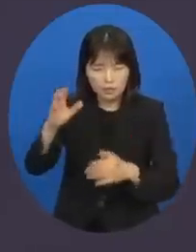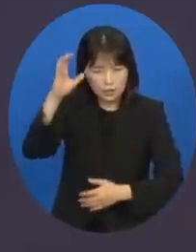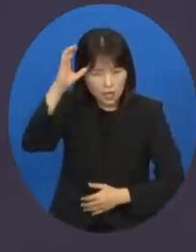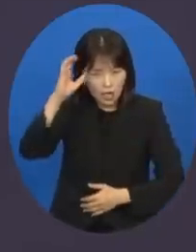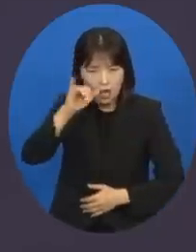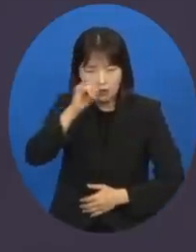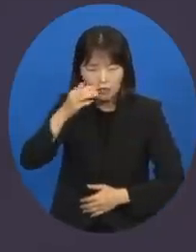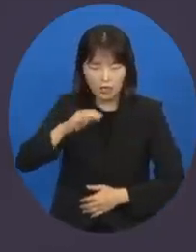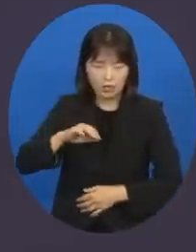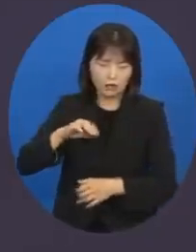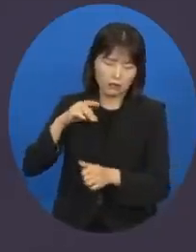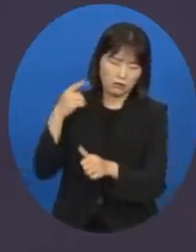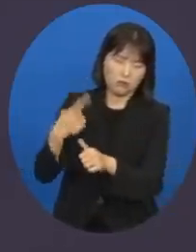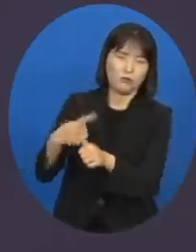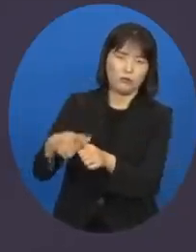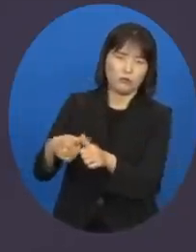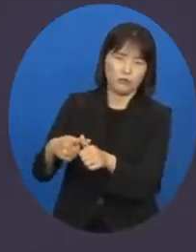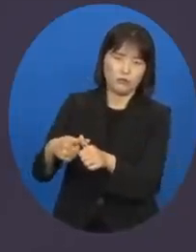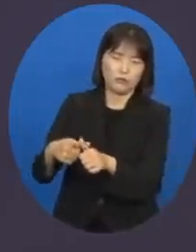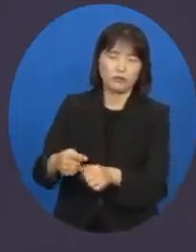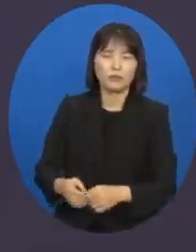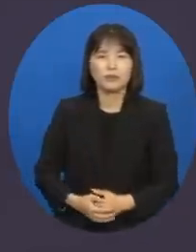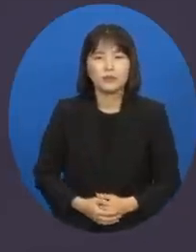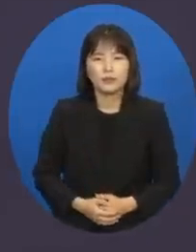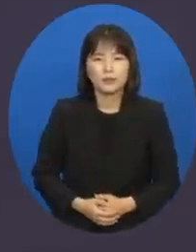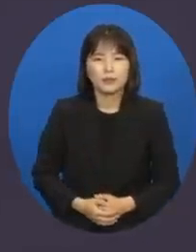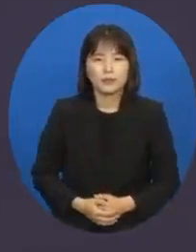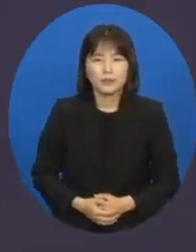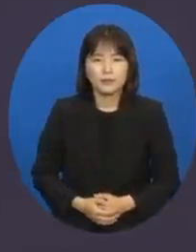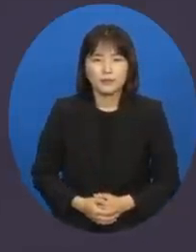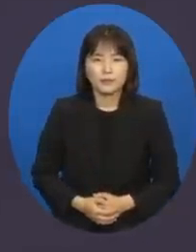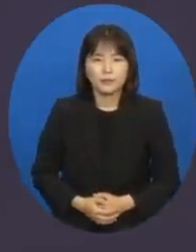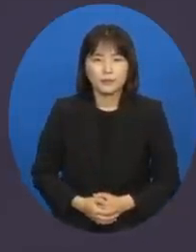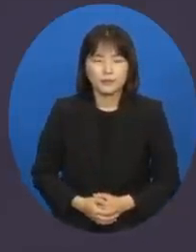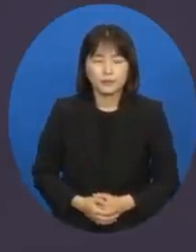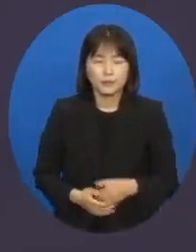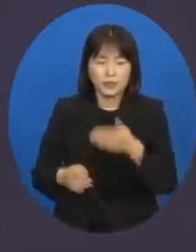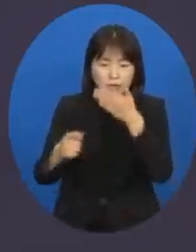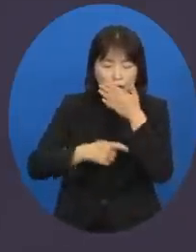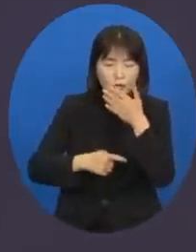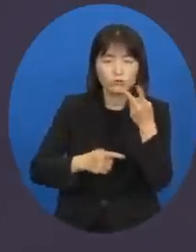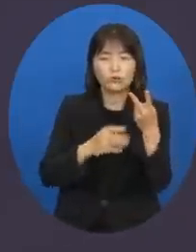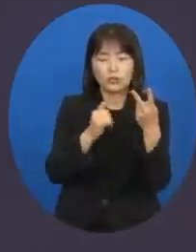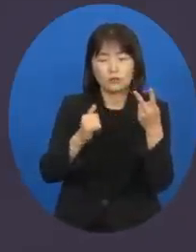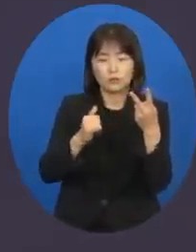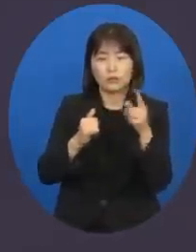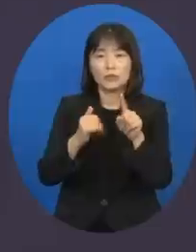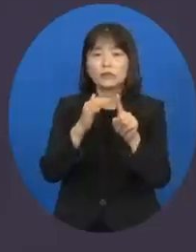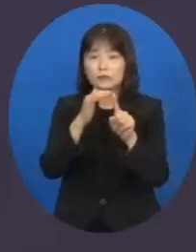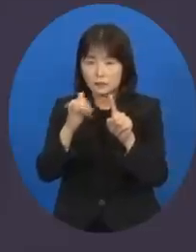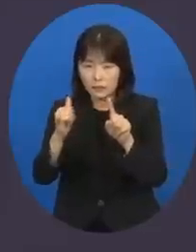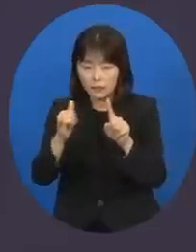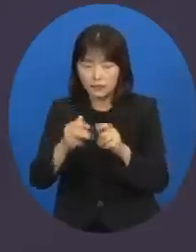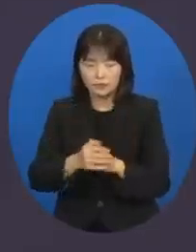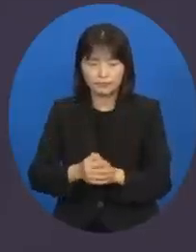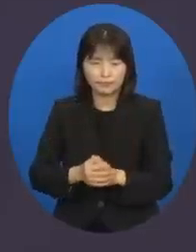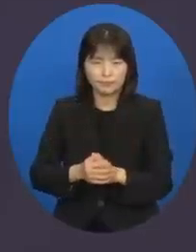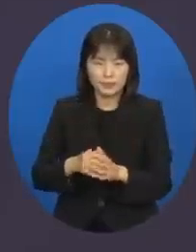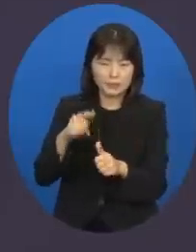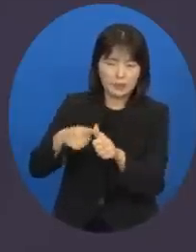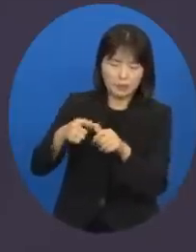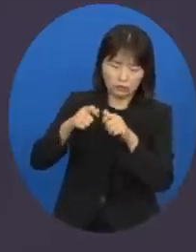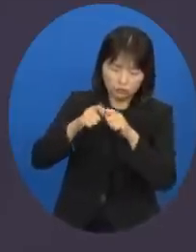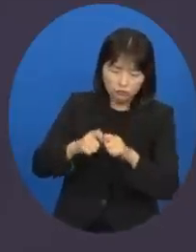욕을 한 것이 아니냐는 것이죠. 자, 두 강조 중 하나가 비방했던 그 구체적인 내용이 이